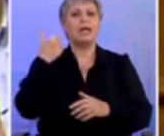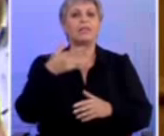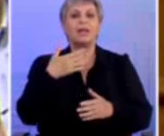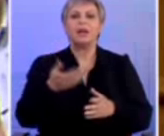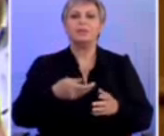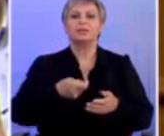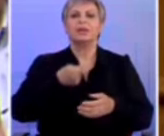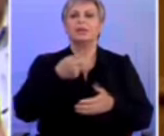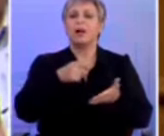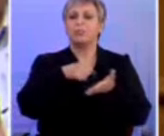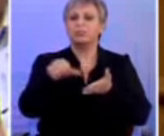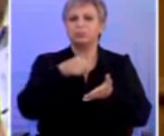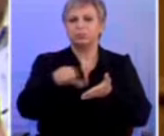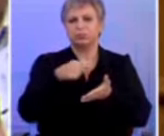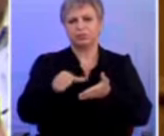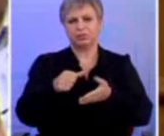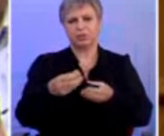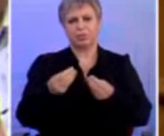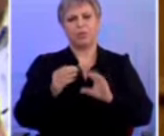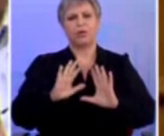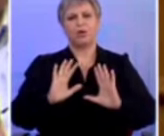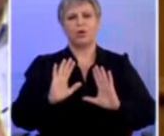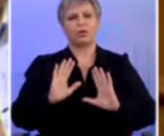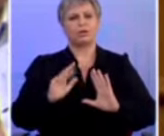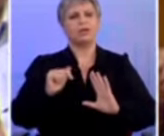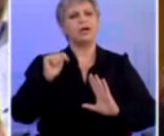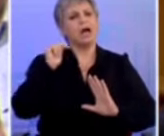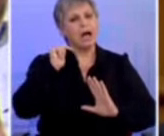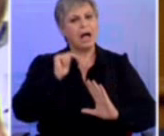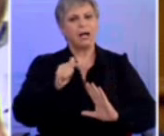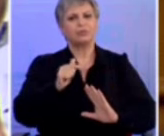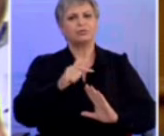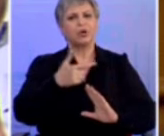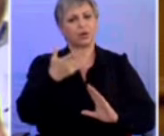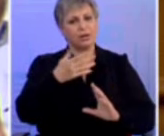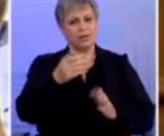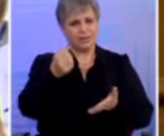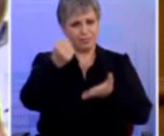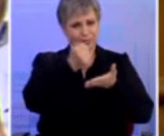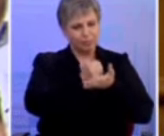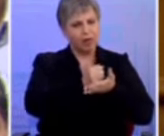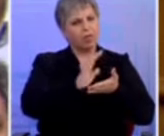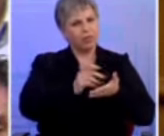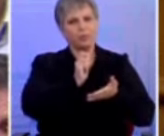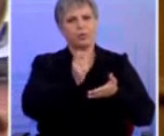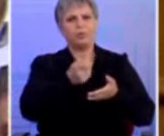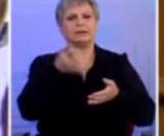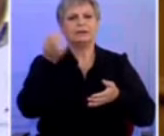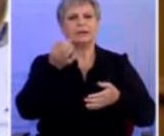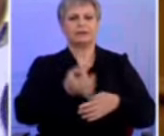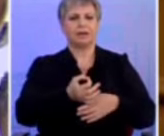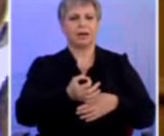Είναι εξασφαλισμένες. Ταυτόχρονα όμως έχουμε και τη δέσμευση, την ισχυρή δέσμευση και την